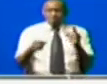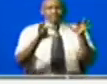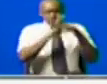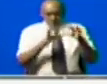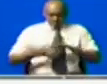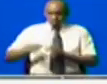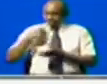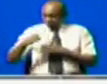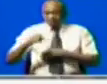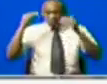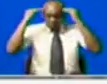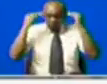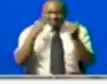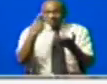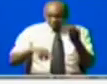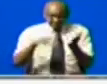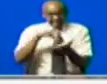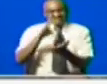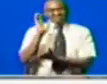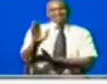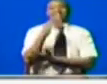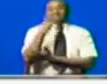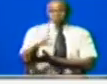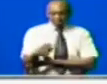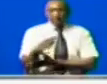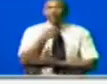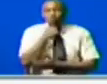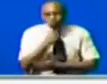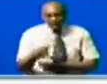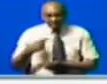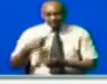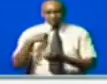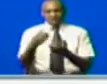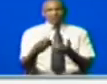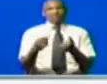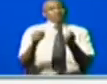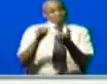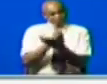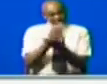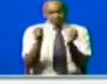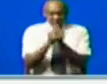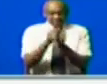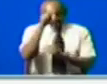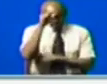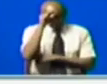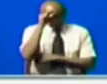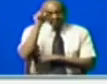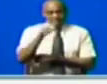ya mahakama kutupilia mbali kesi yake iliyokuwa ikilenga kubuniwa kwa serikali ya mpito hadi muafaka na mwelekeo